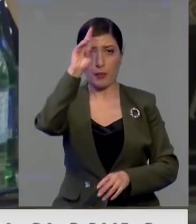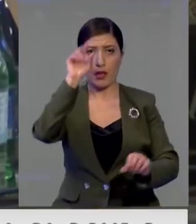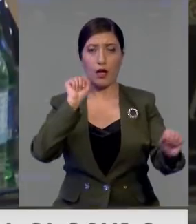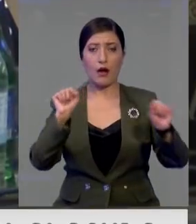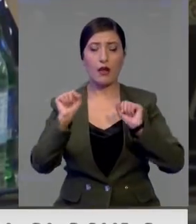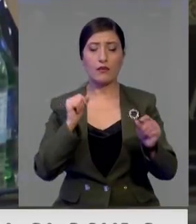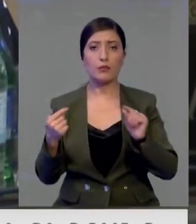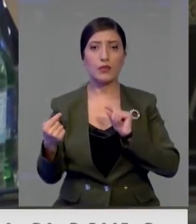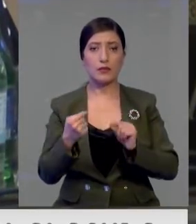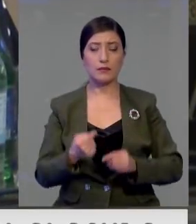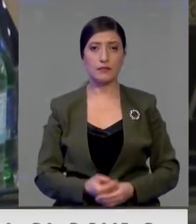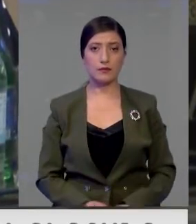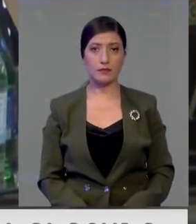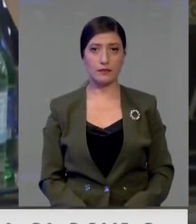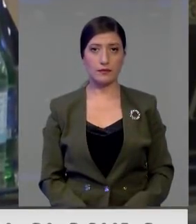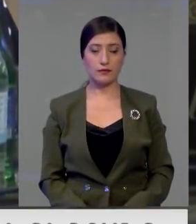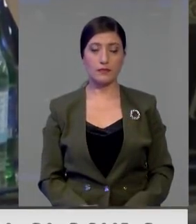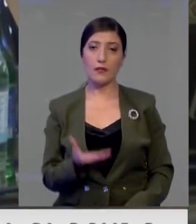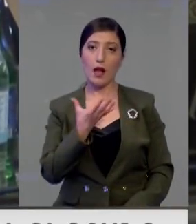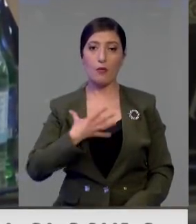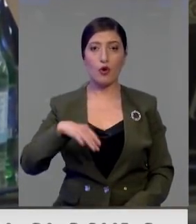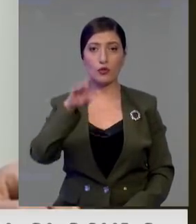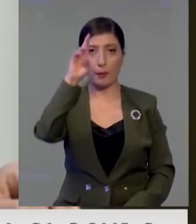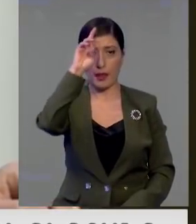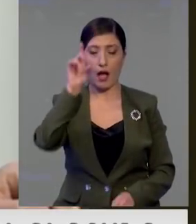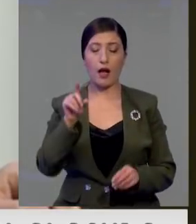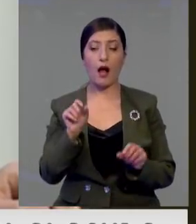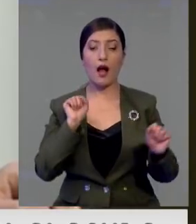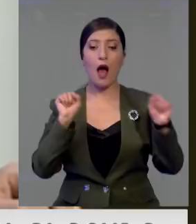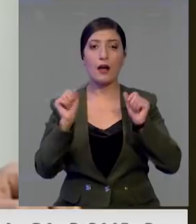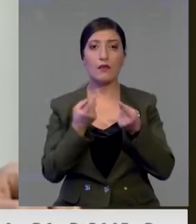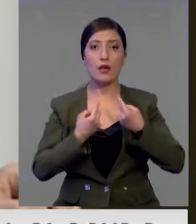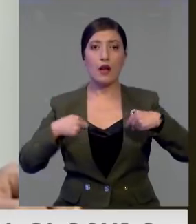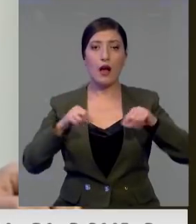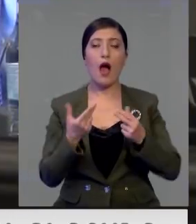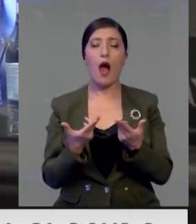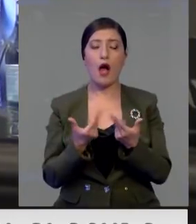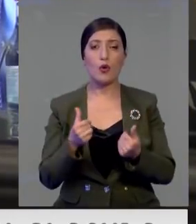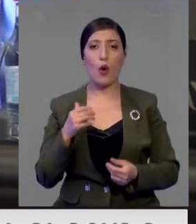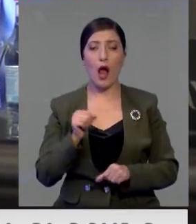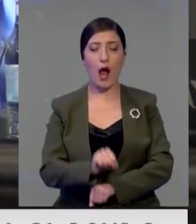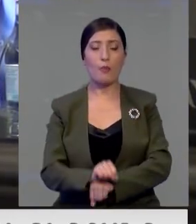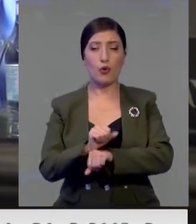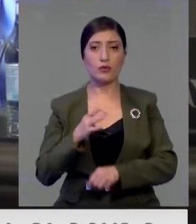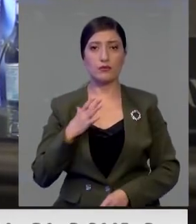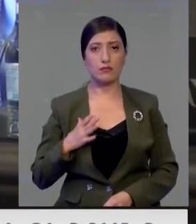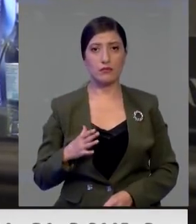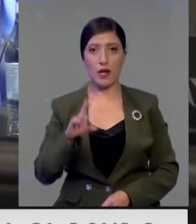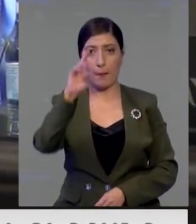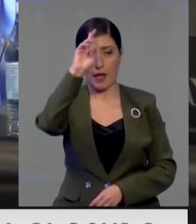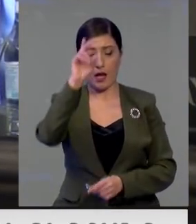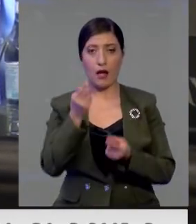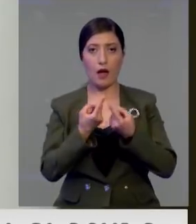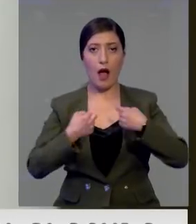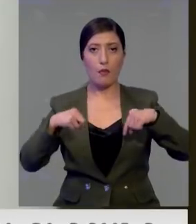համակարգի։ Ի հեճուկս ամբողջ պետական համակարգը, այո, հեղափոխությանը դիմադրում է։ Պետական համակարգն ըստ